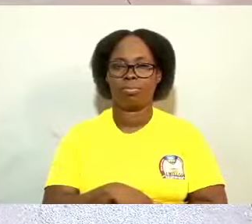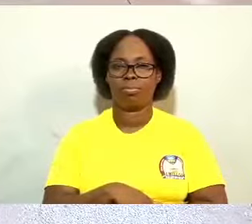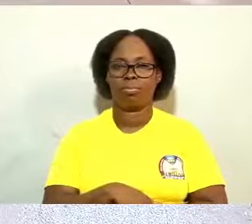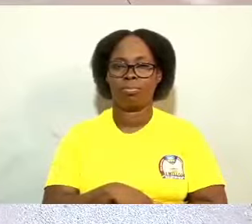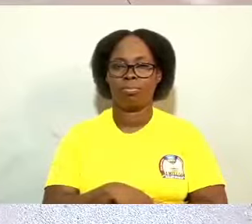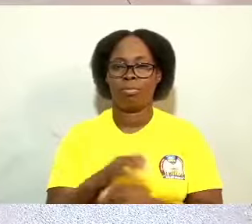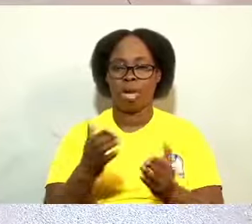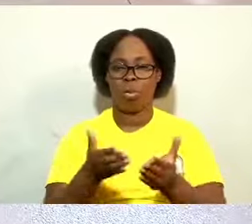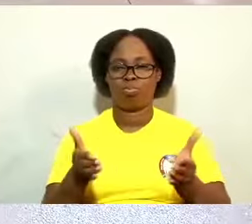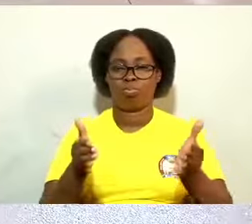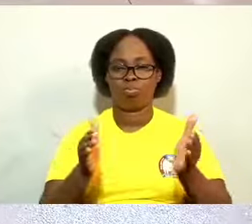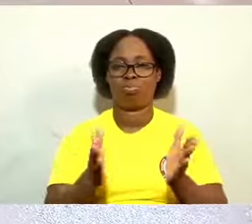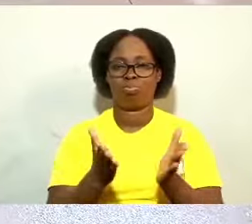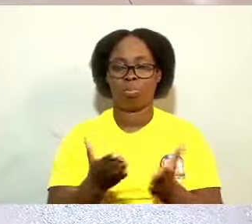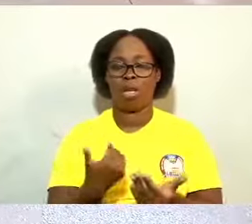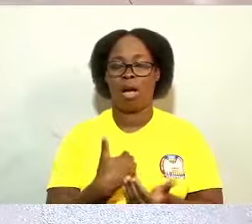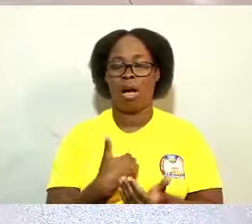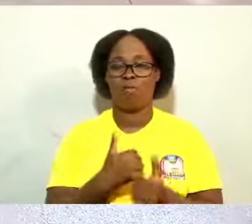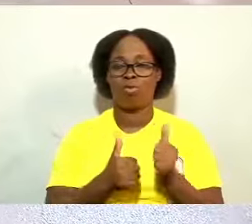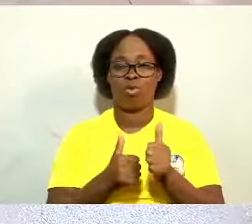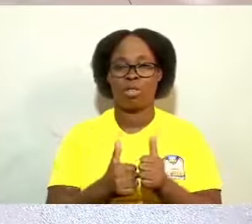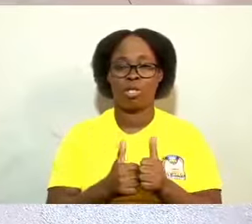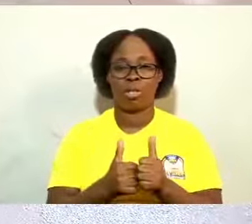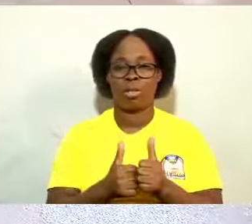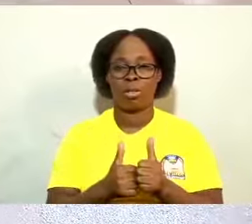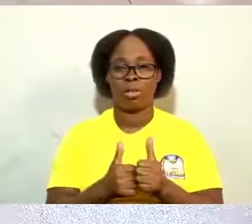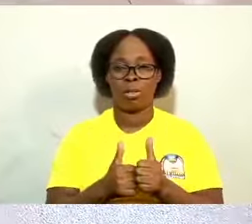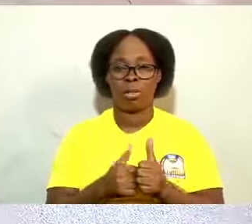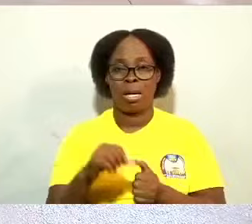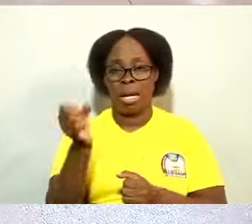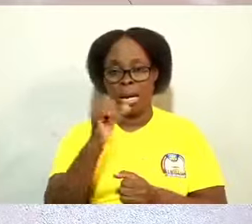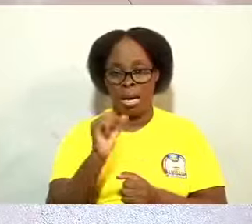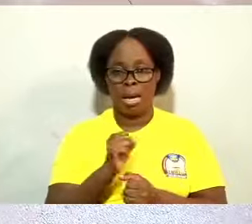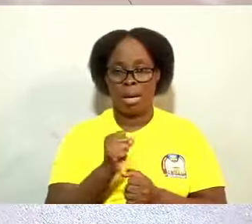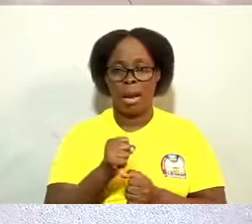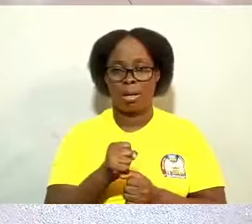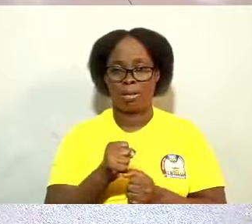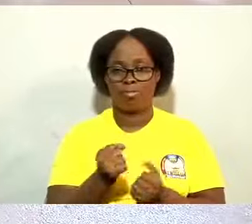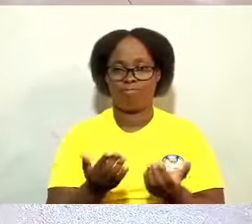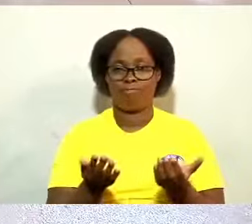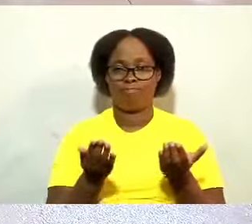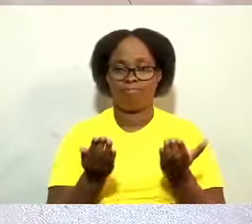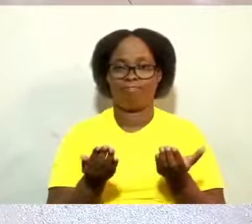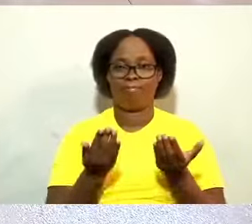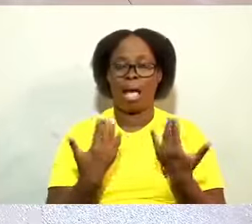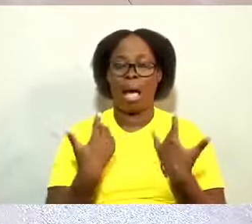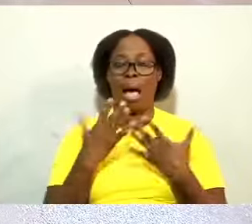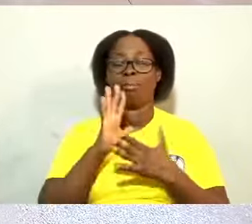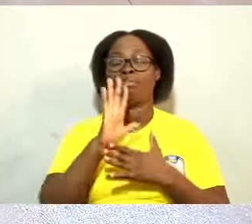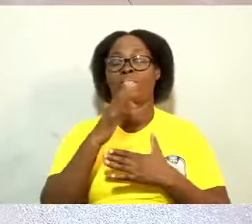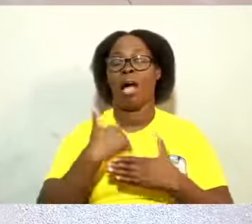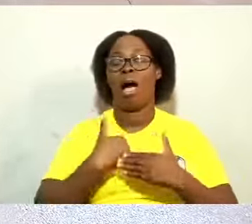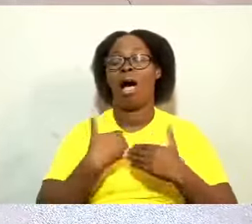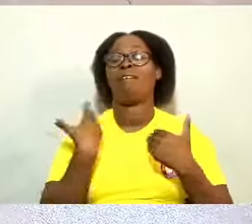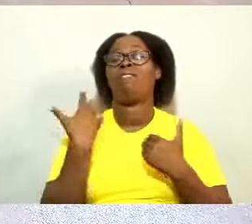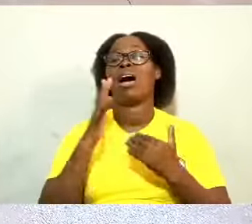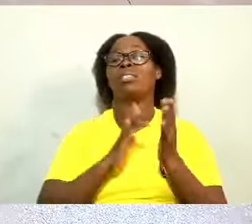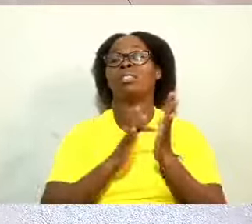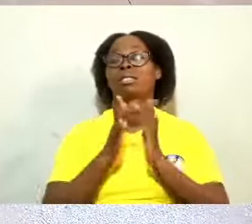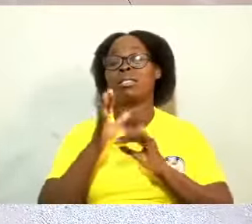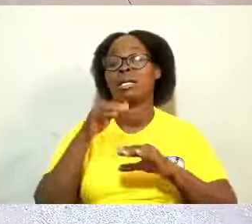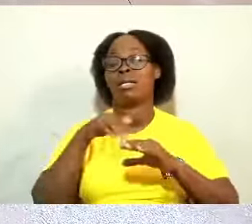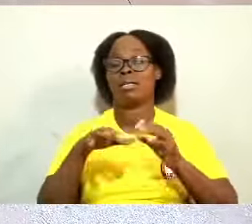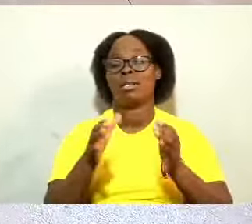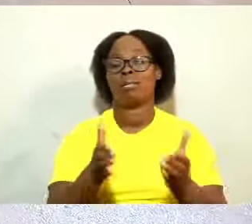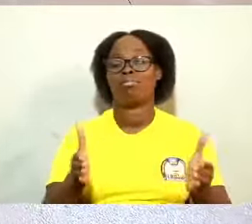Boksi hili ambalo hawa wazee wameshika mikono yake, kuna mkono wa Yesu ndani ya